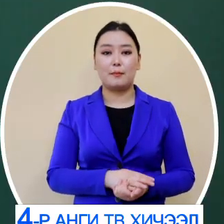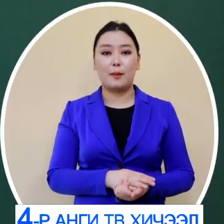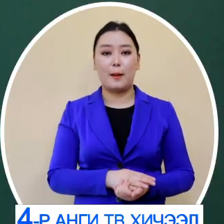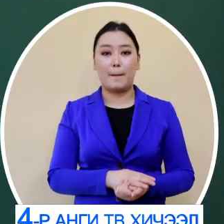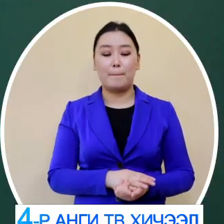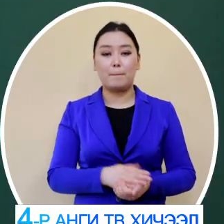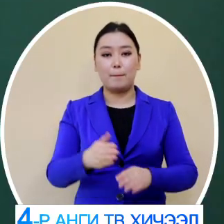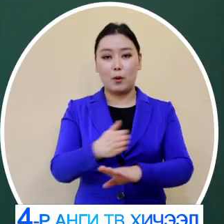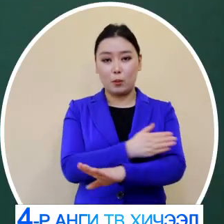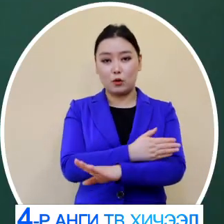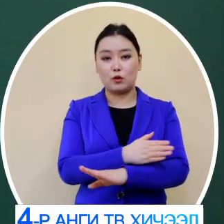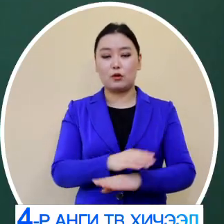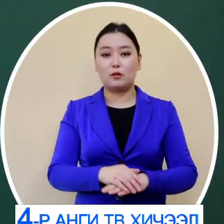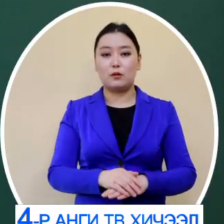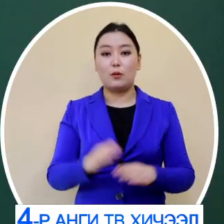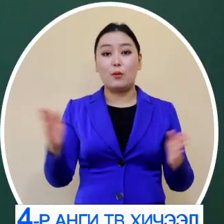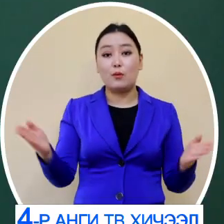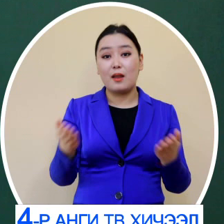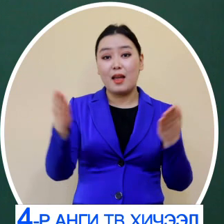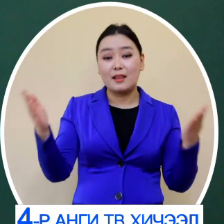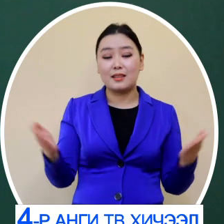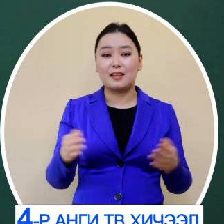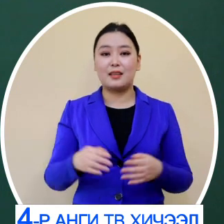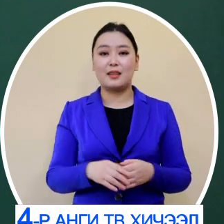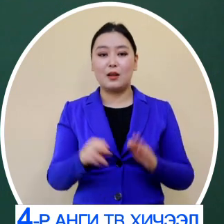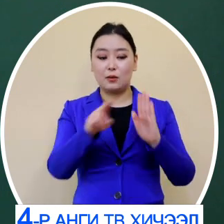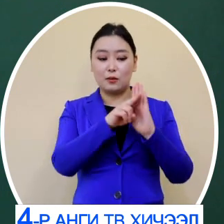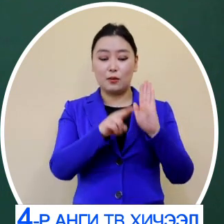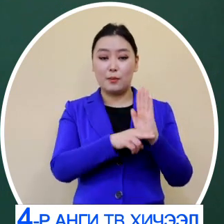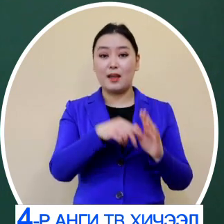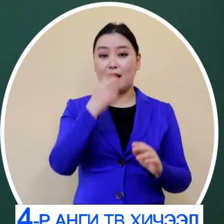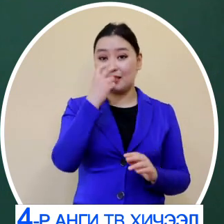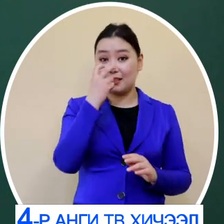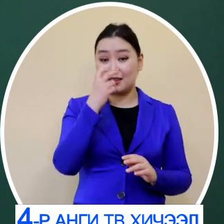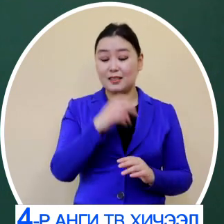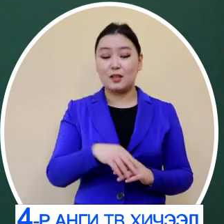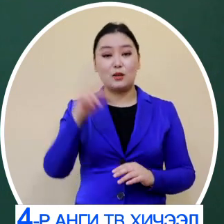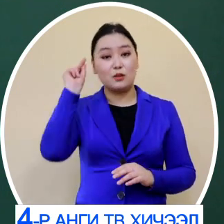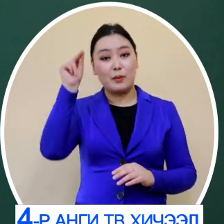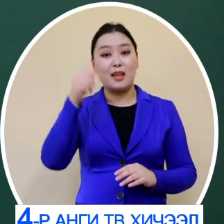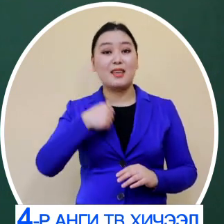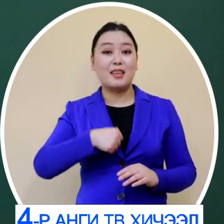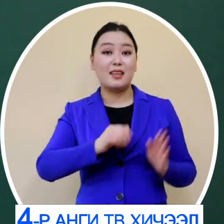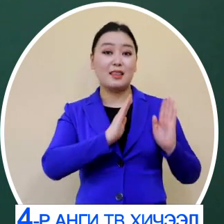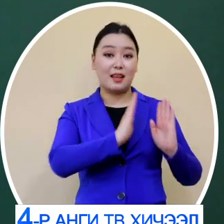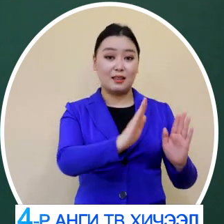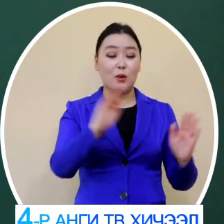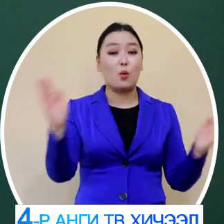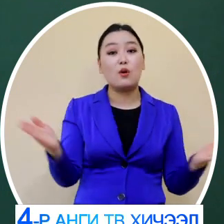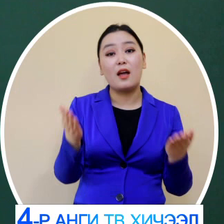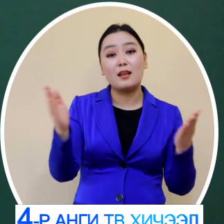байна. За тэгвэл өмнөх уриалгын бүтцийг ажиглах явцад энэ сурагч маань хинт хандан